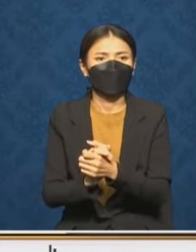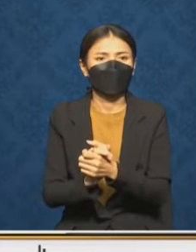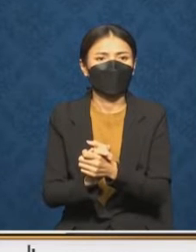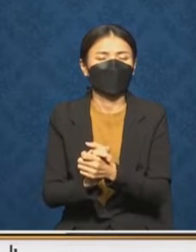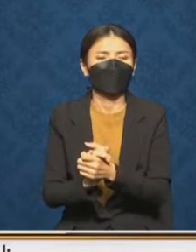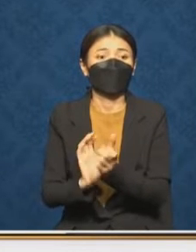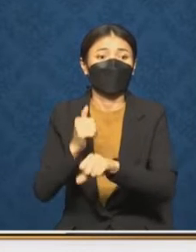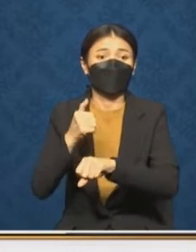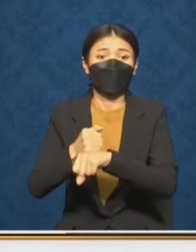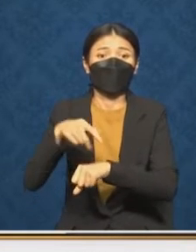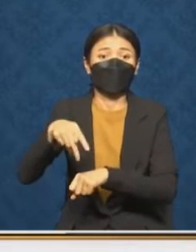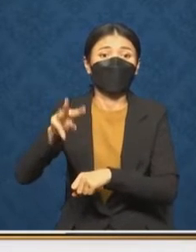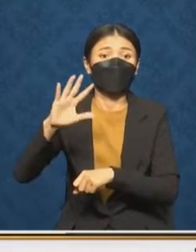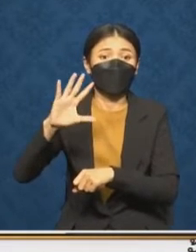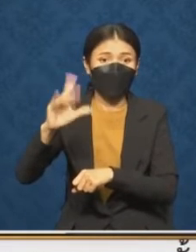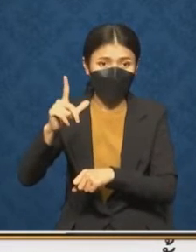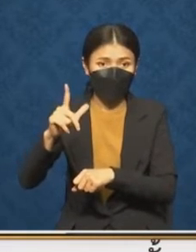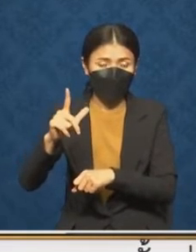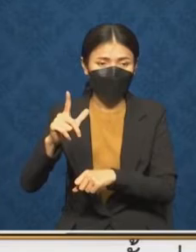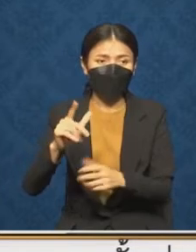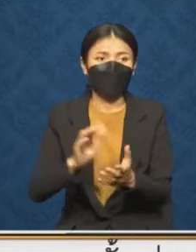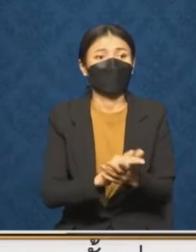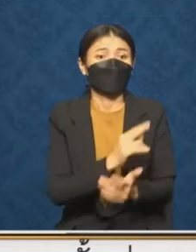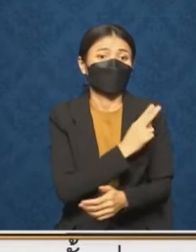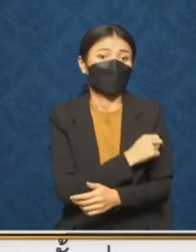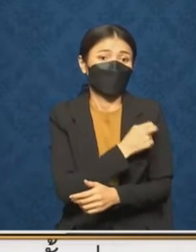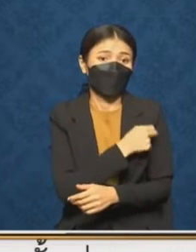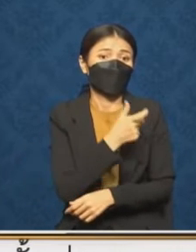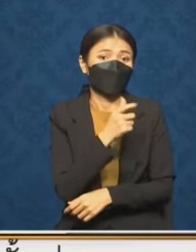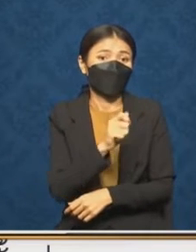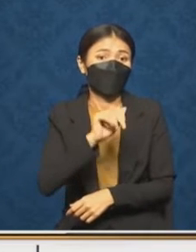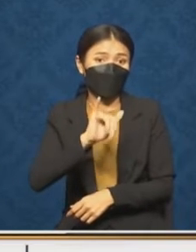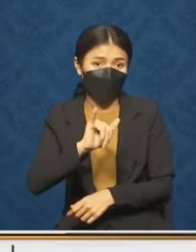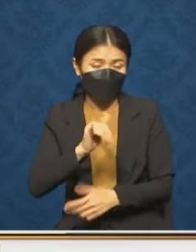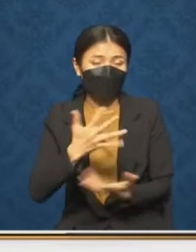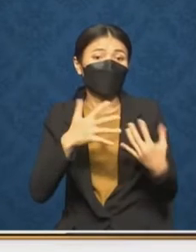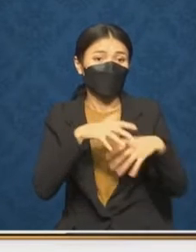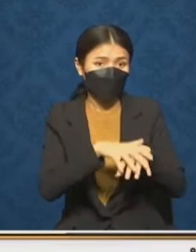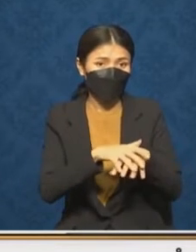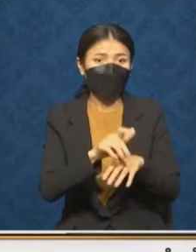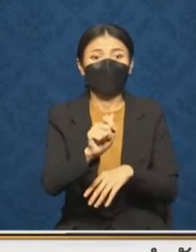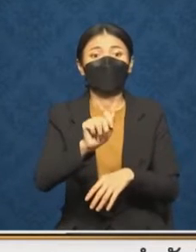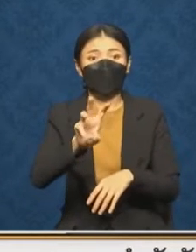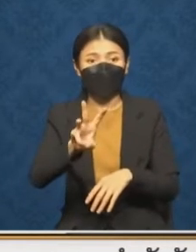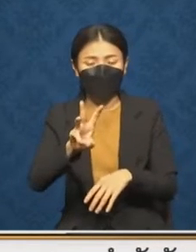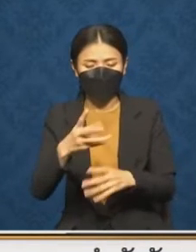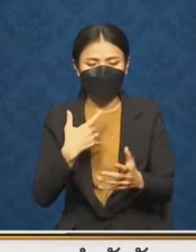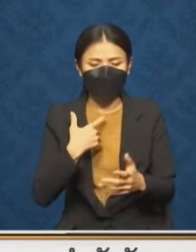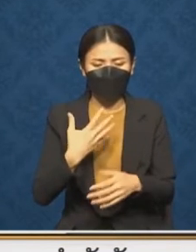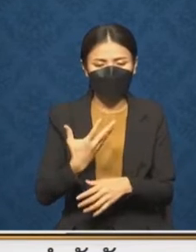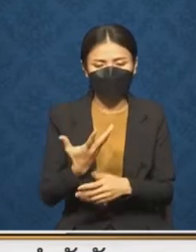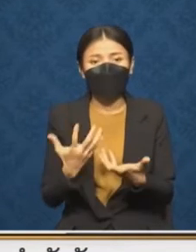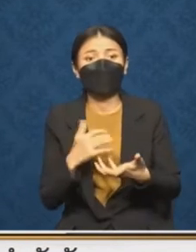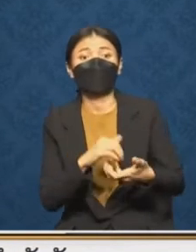ให้ปให้ประสารงานร่วมกับ สารณ Roosevelt and Jawระสารงานร่วมกับสารสุข อ. ย. และก็อ. ว. ค่ะให